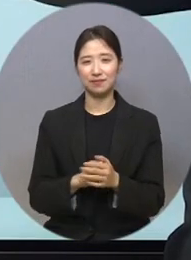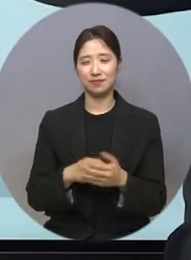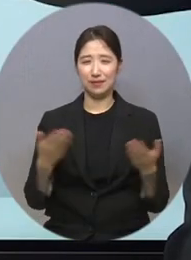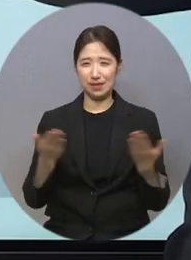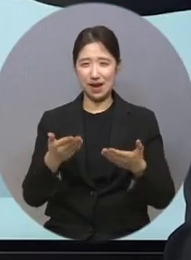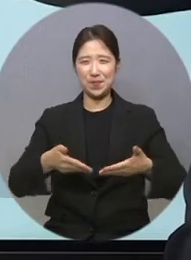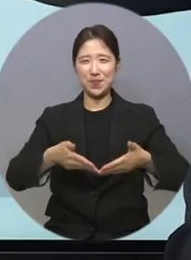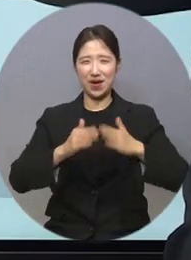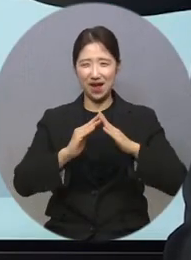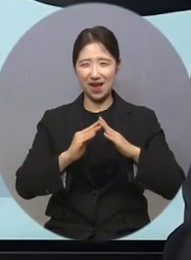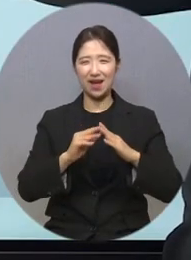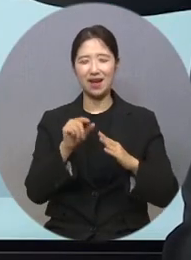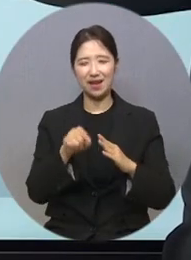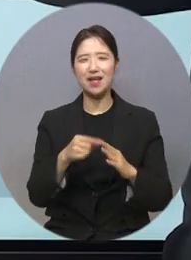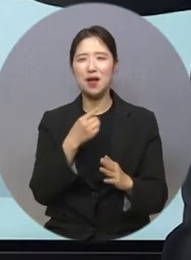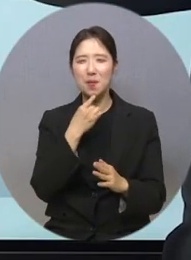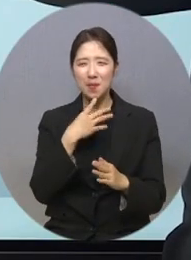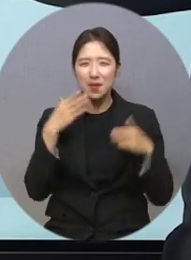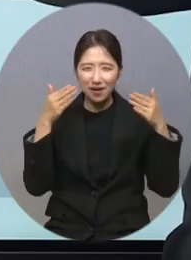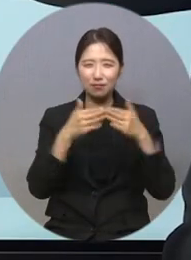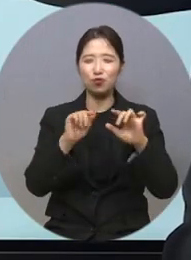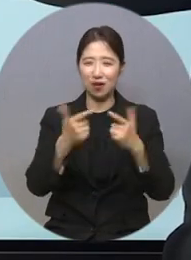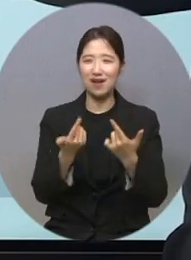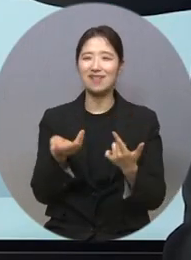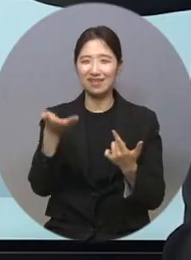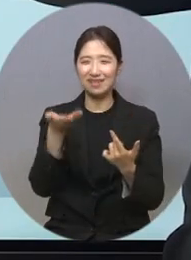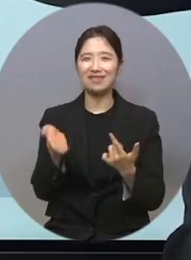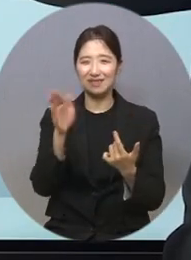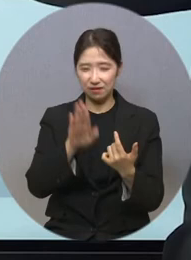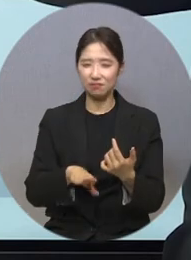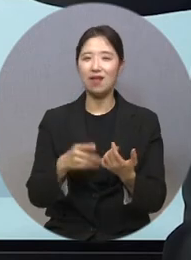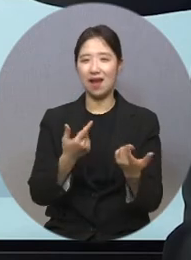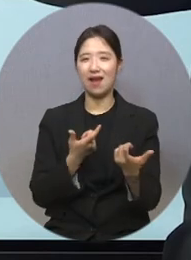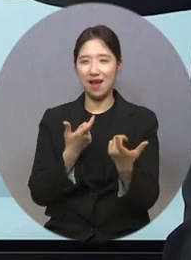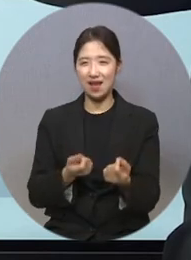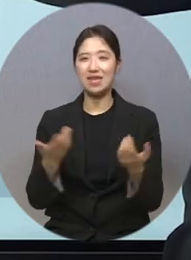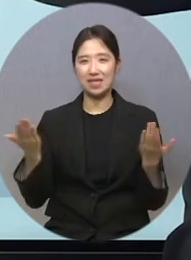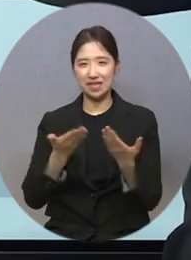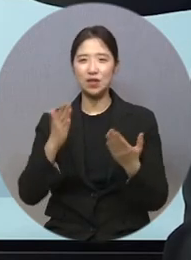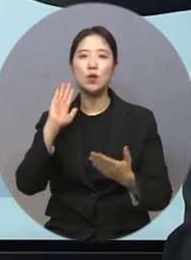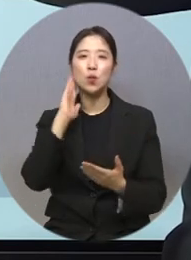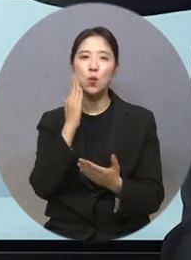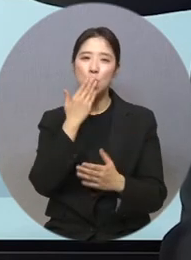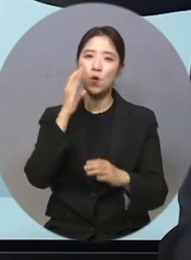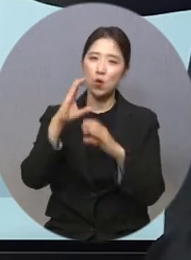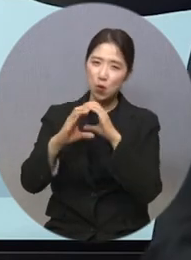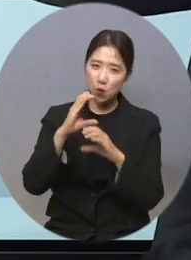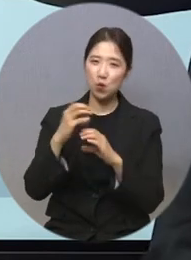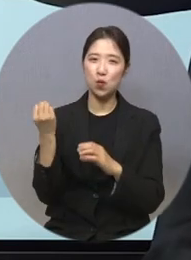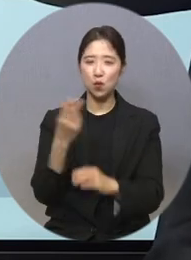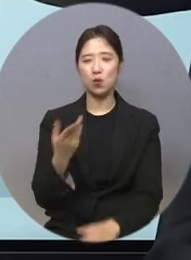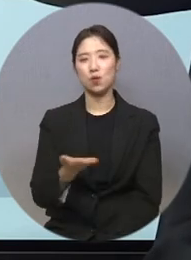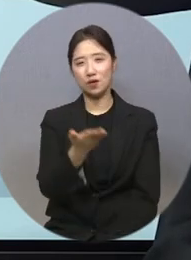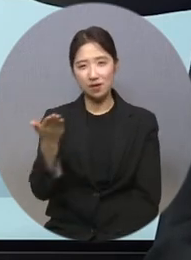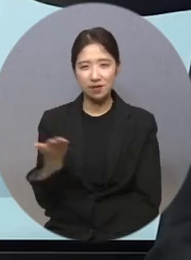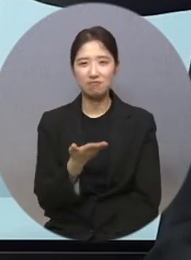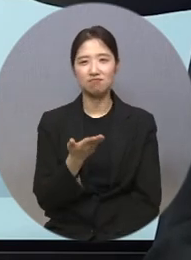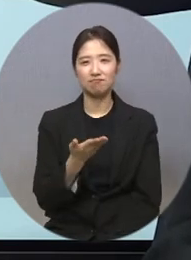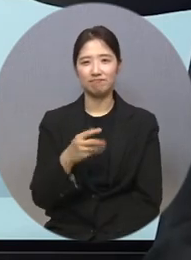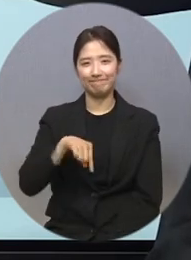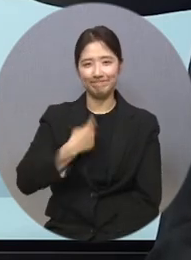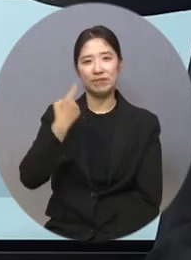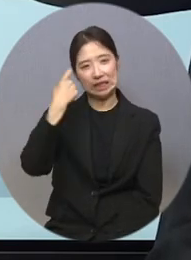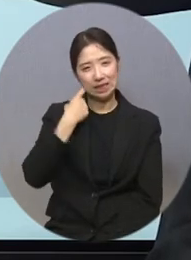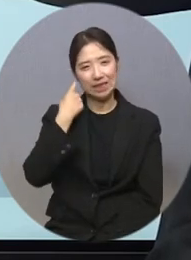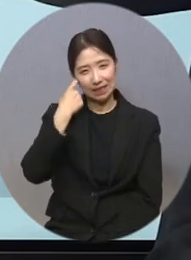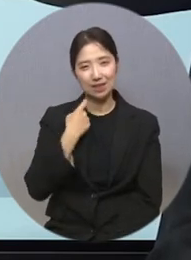창업의 이유는 아니었을지언정 같이 일하시는 우리 농인분들하고의 소통이나 또 그분들이 뭔가